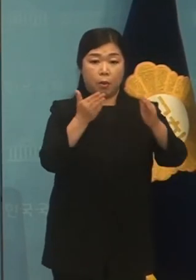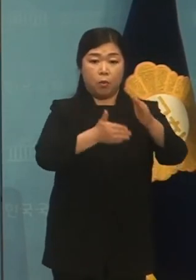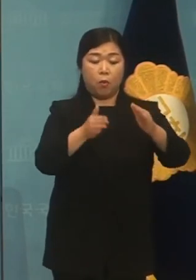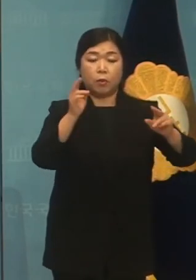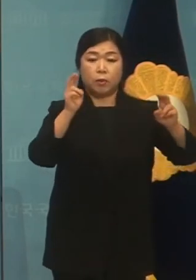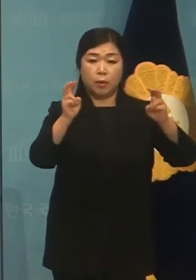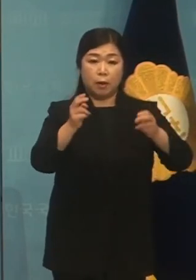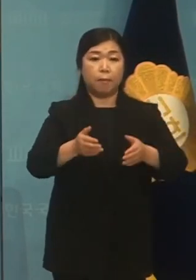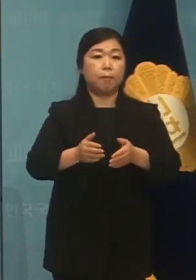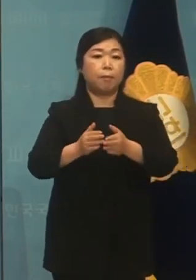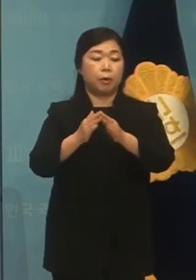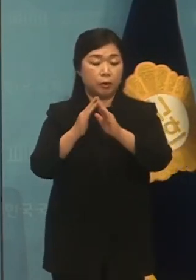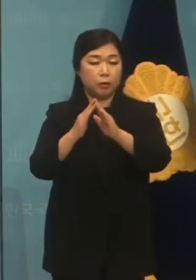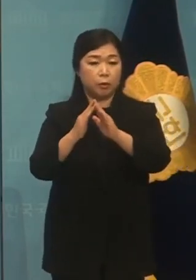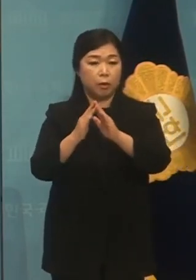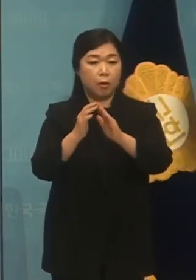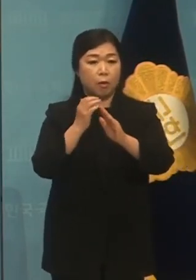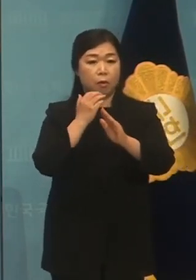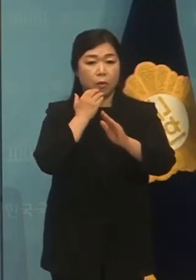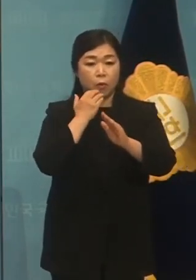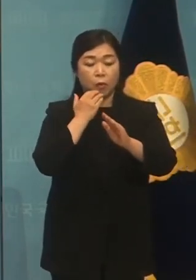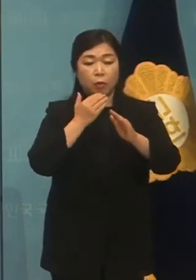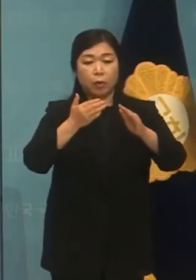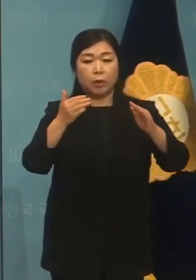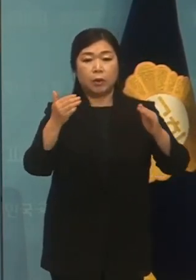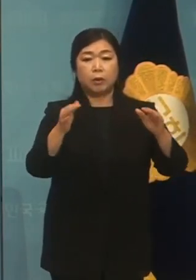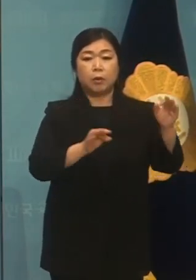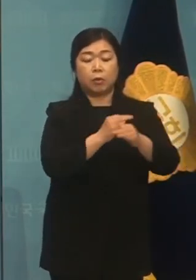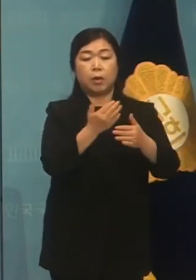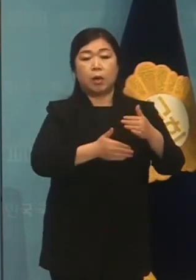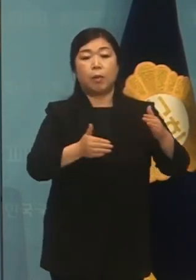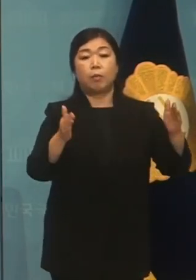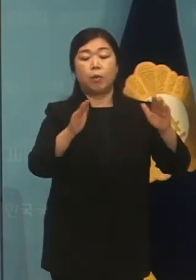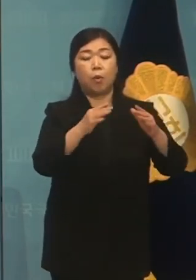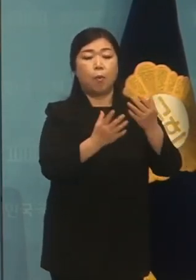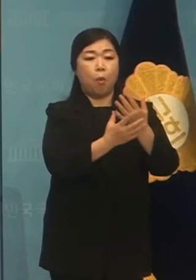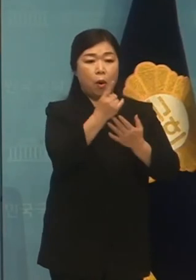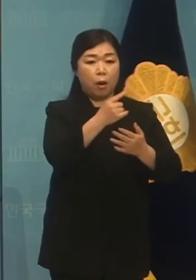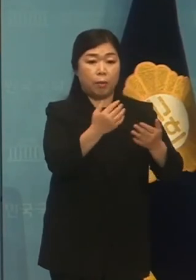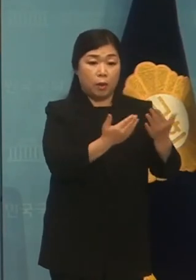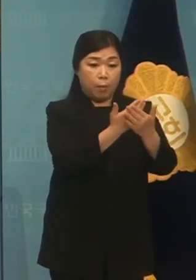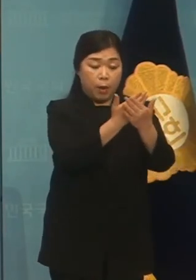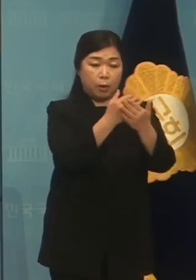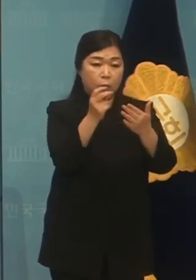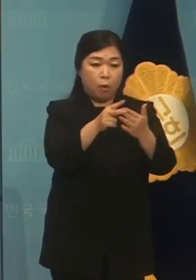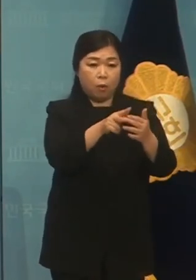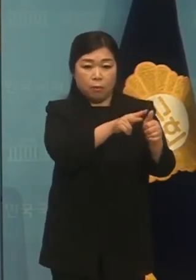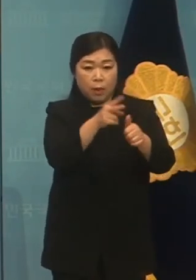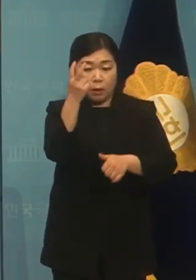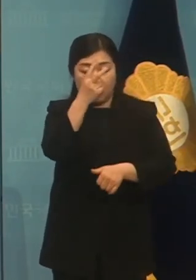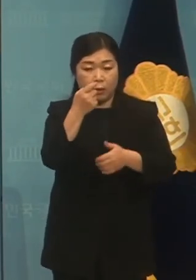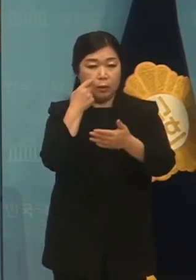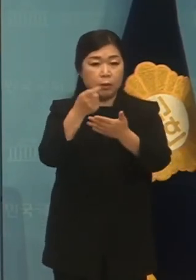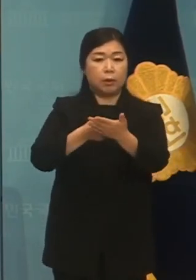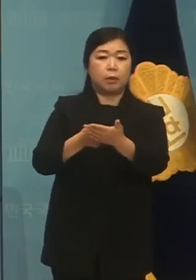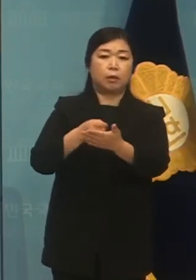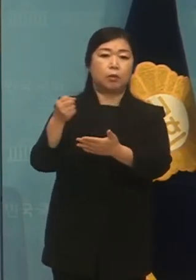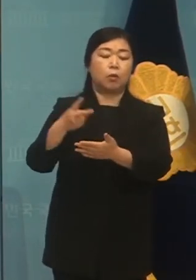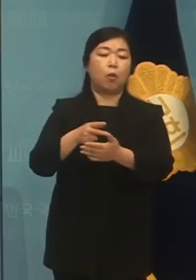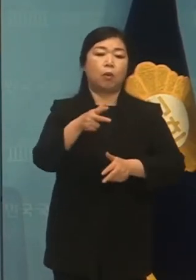서울경제개발공사를 만들어서 서울경제개발공사는 주로 복합개발 그리고 마케팅